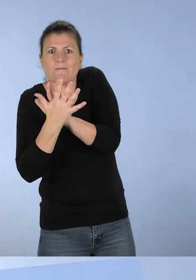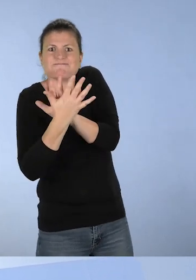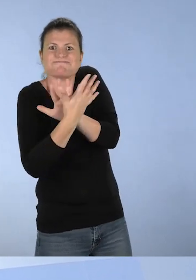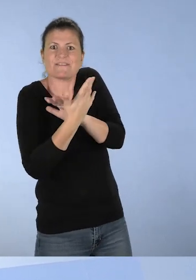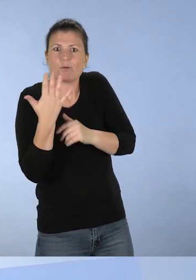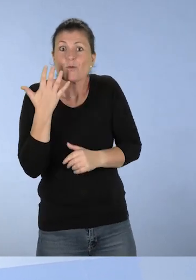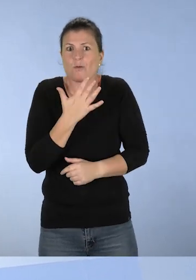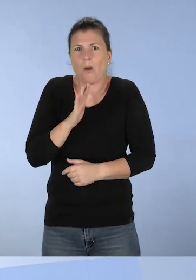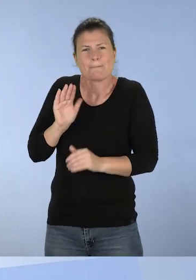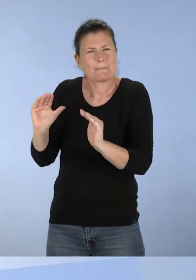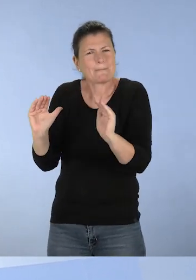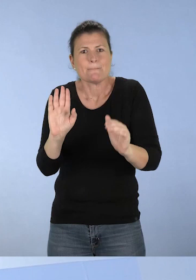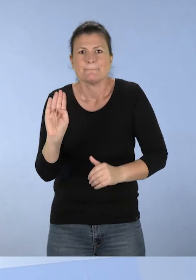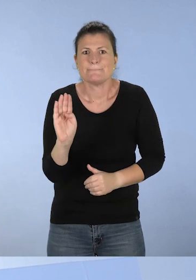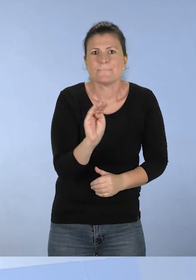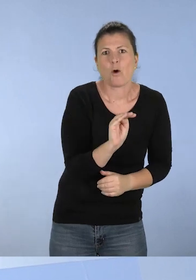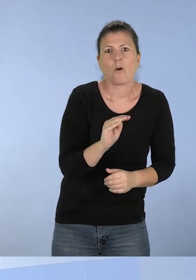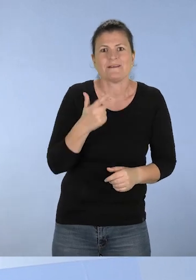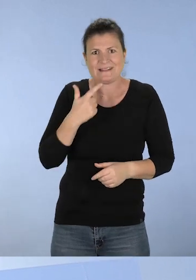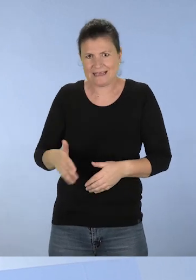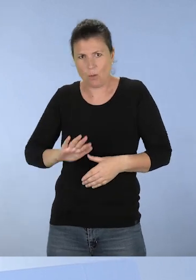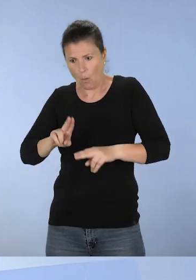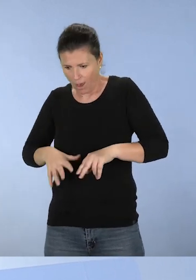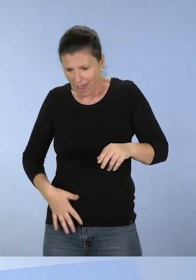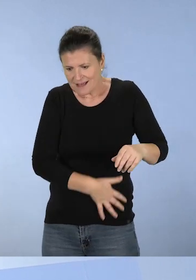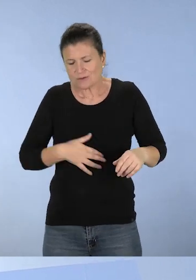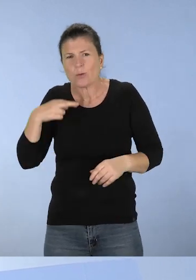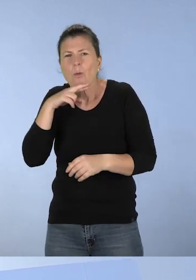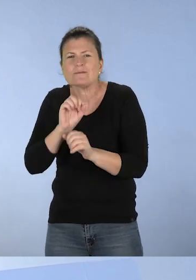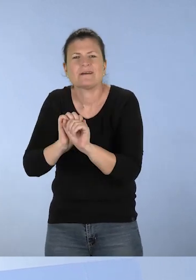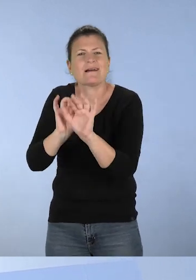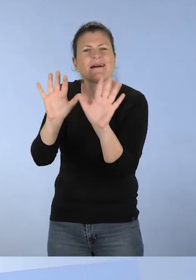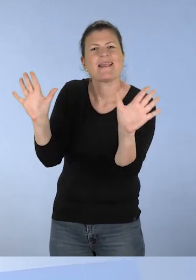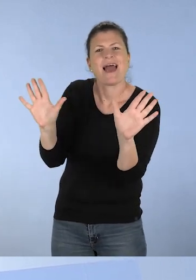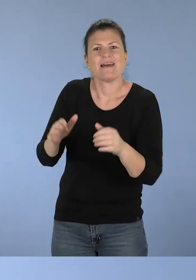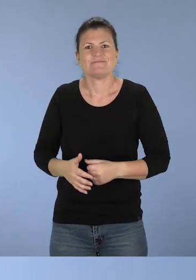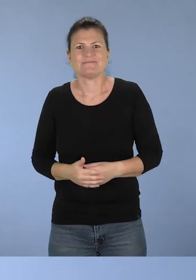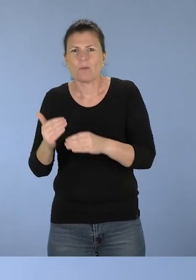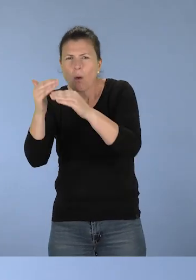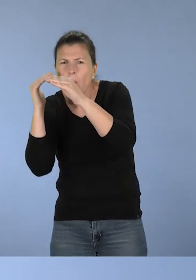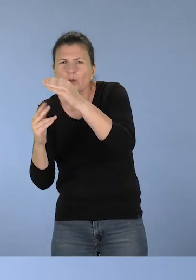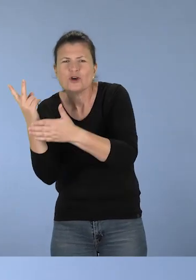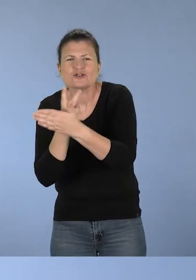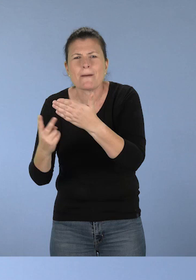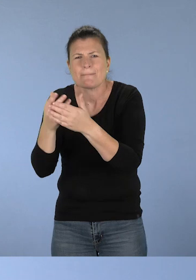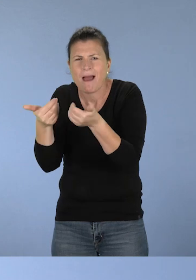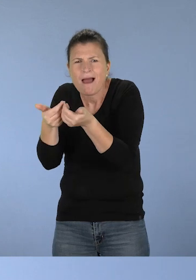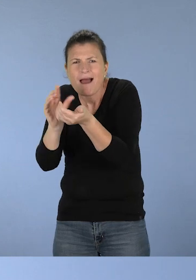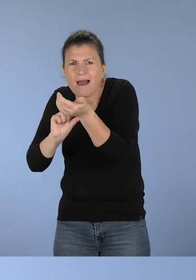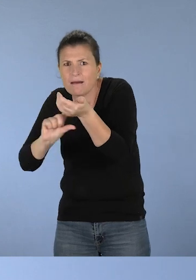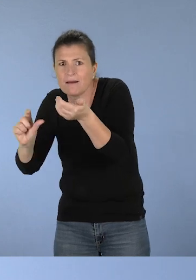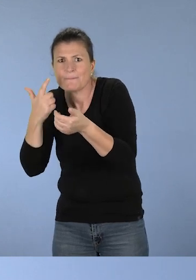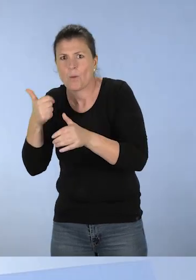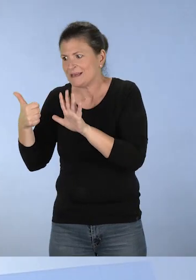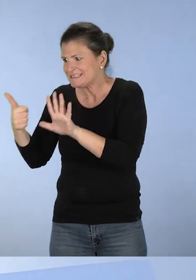col. Le jeu de couleurs est donc identique, en bleu le col de l'utérus et en rose pastel le reste des organes. En dessous du schéma légendé du col